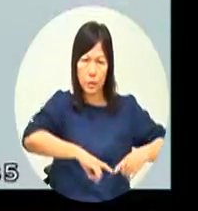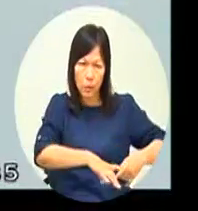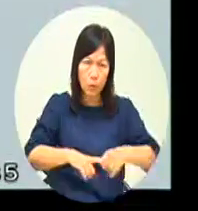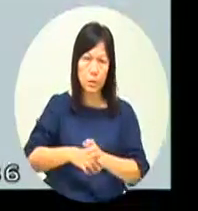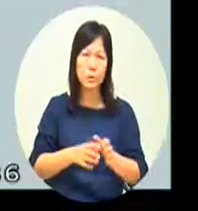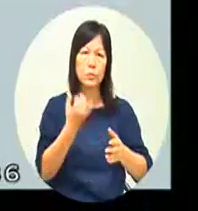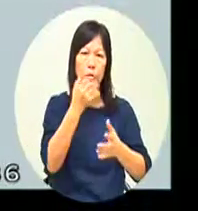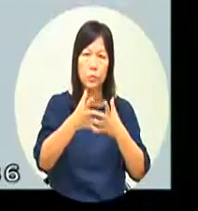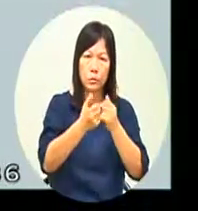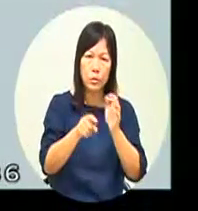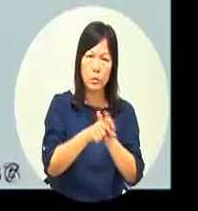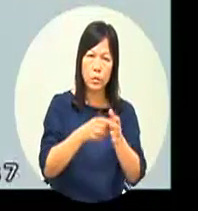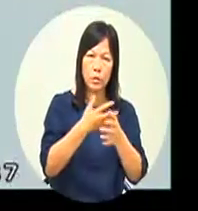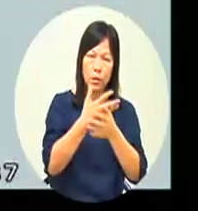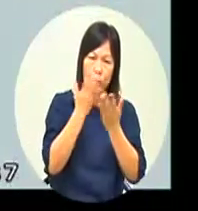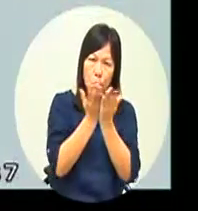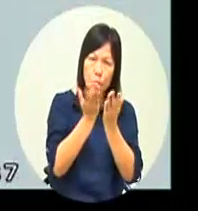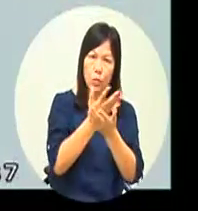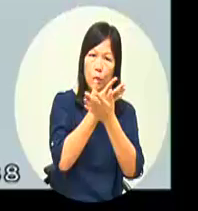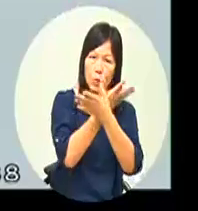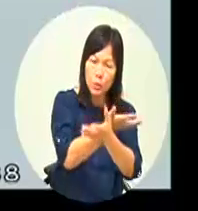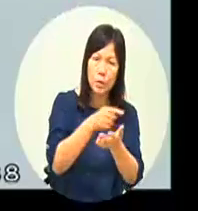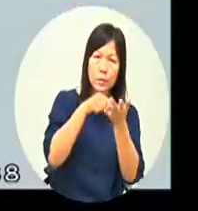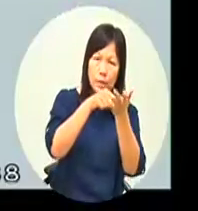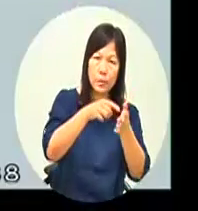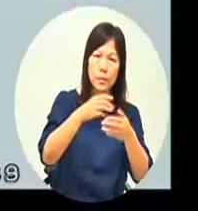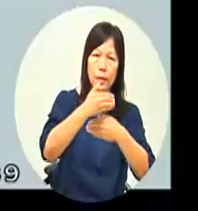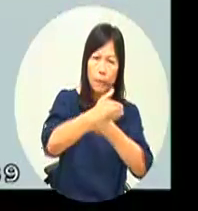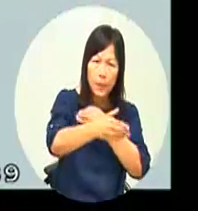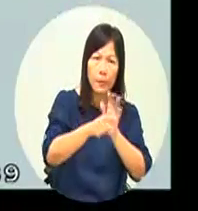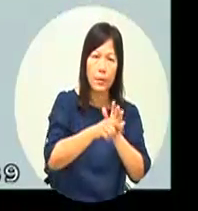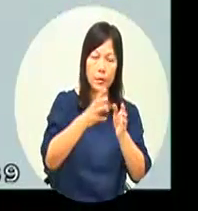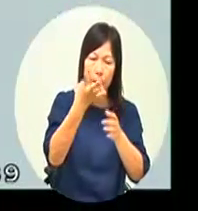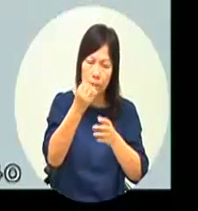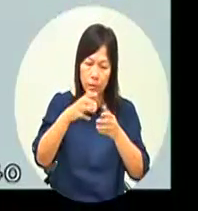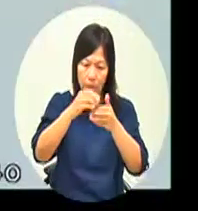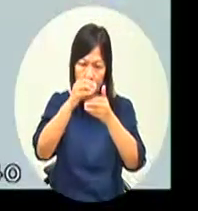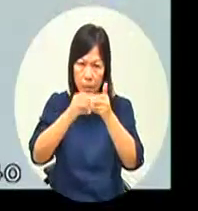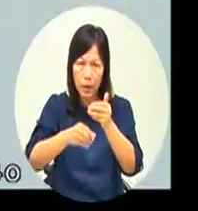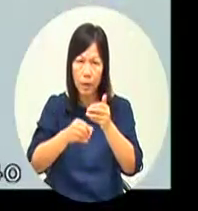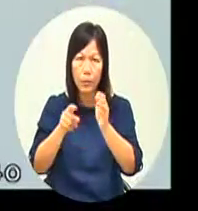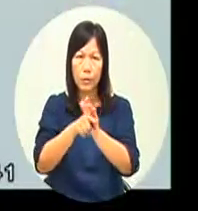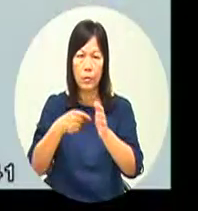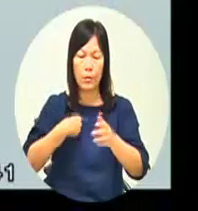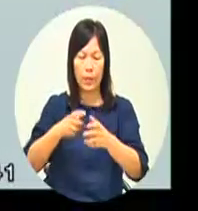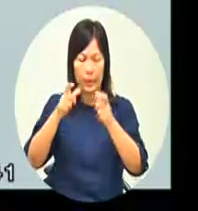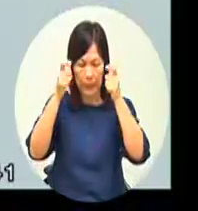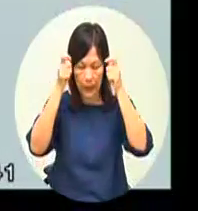市国际学生奖学金申请办法部分条文业经本府于